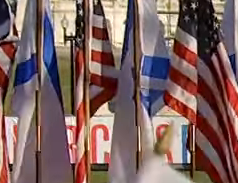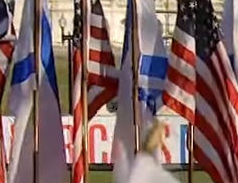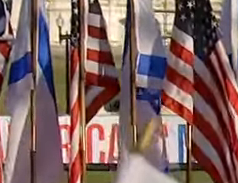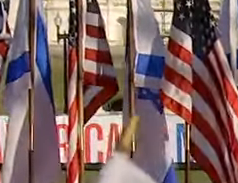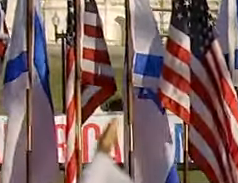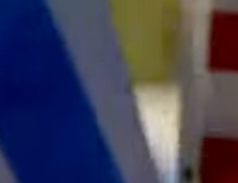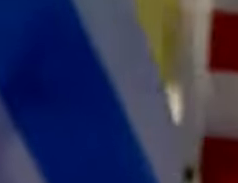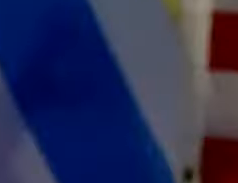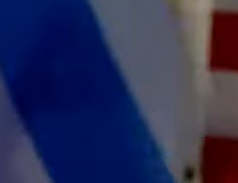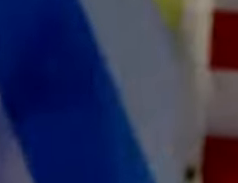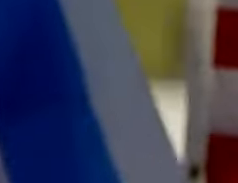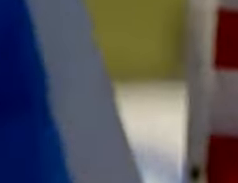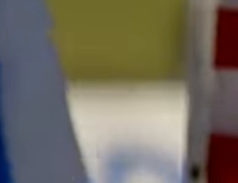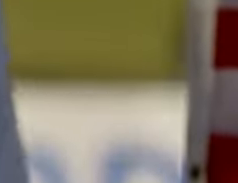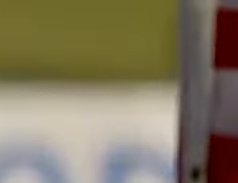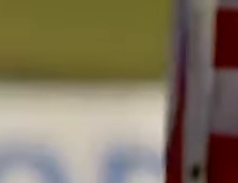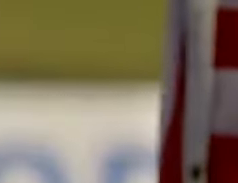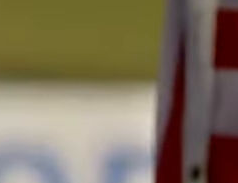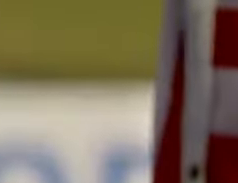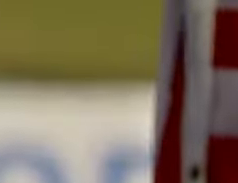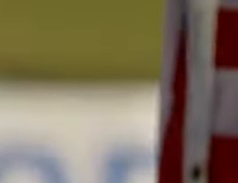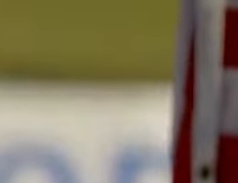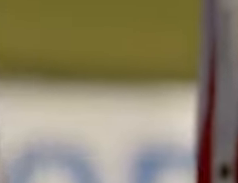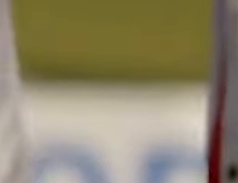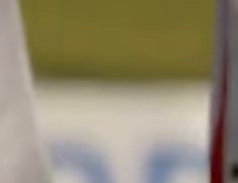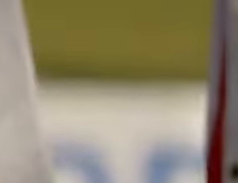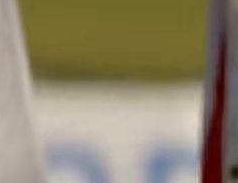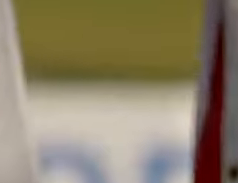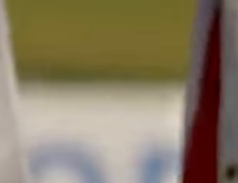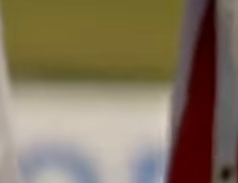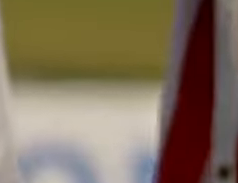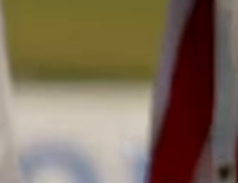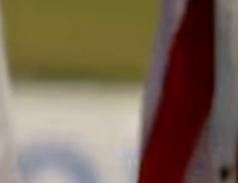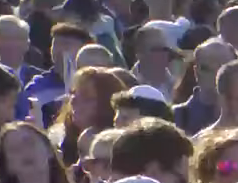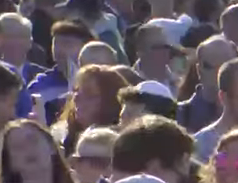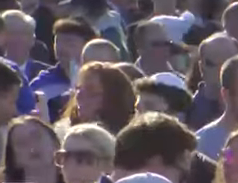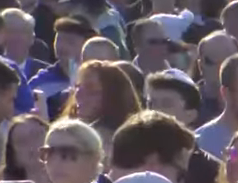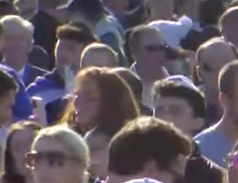אדוני ישמורך מכל רע, ישמור את נפשך.